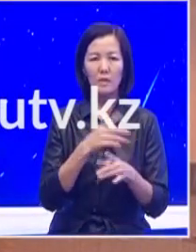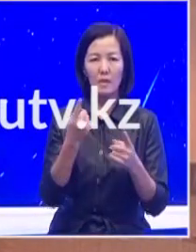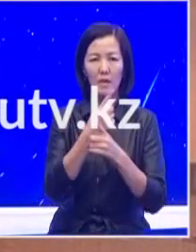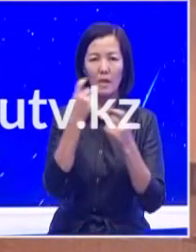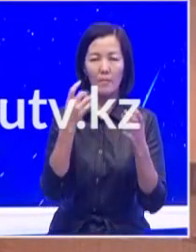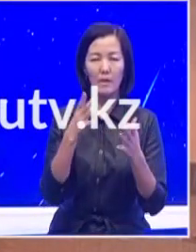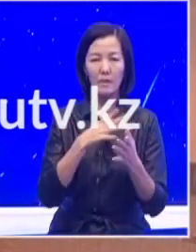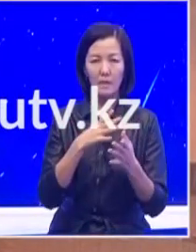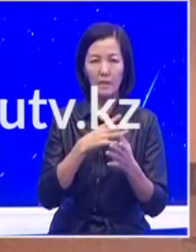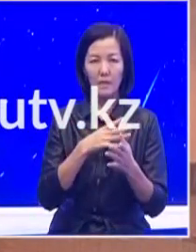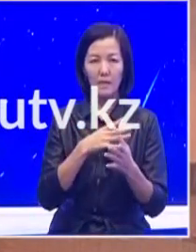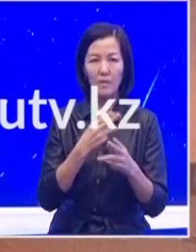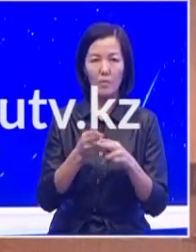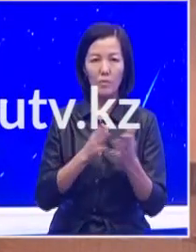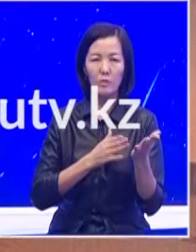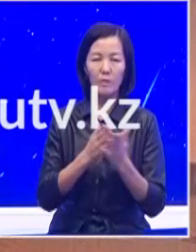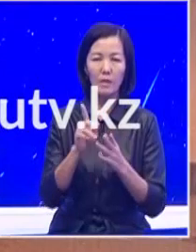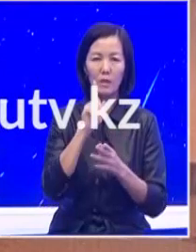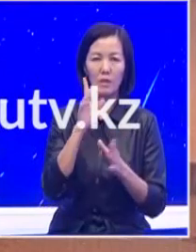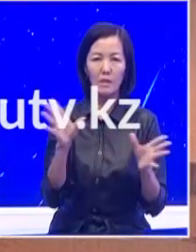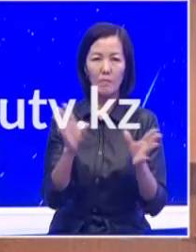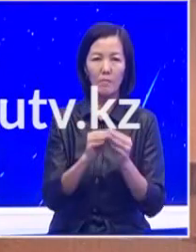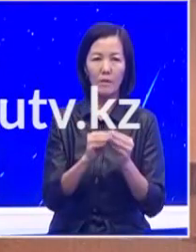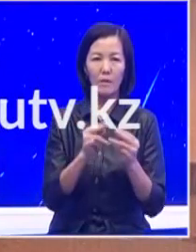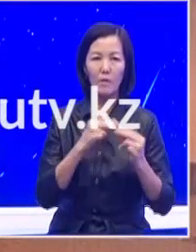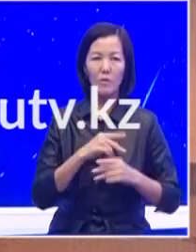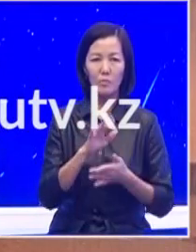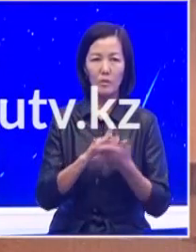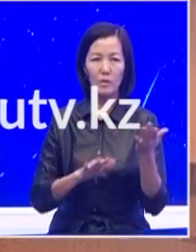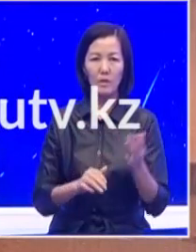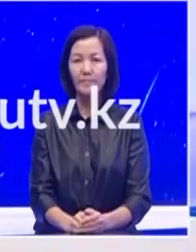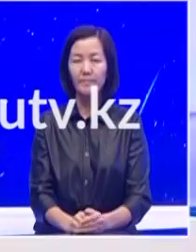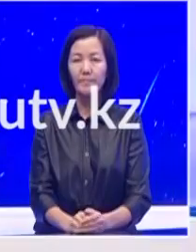Осы бағыттағы жастармен бірлесіп отырып жұмысты жалғастырып келеміз.